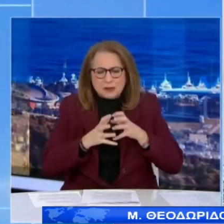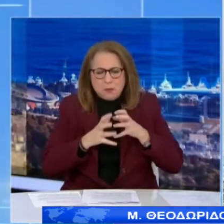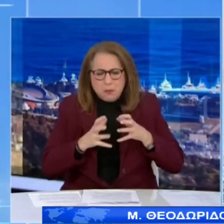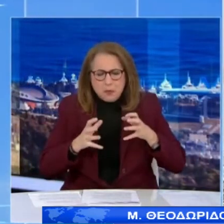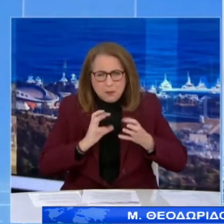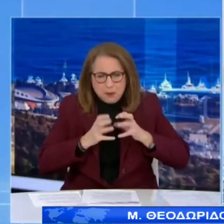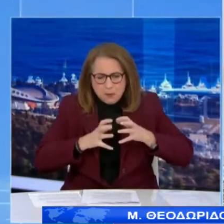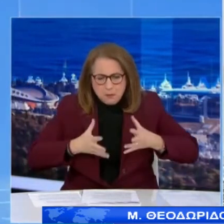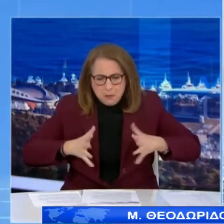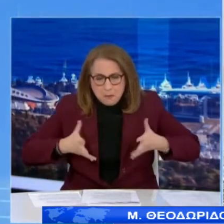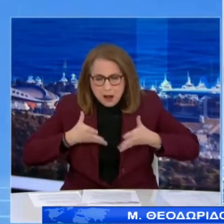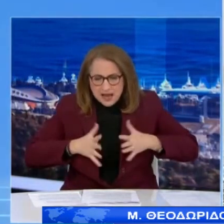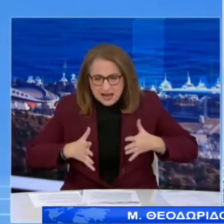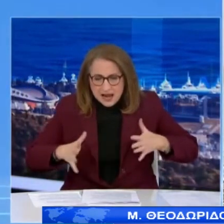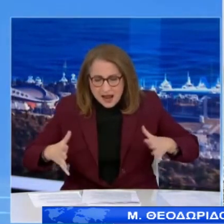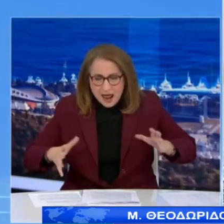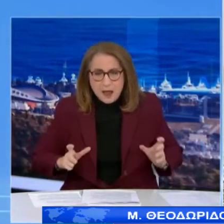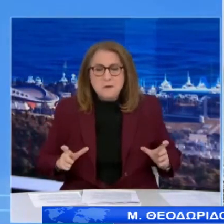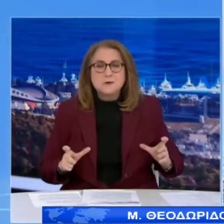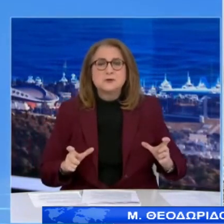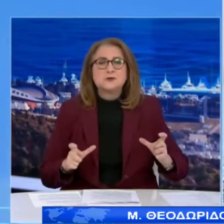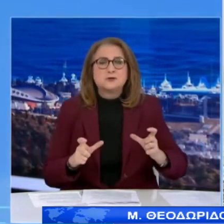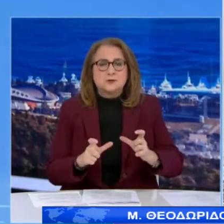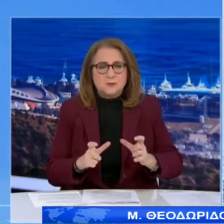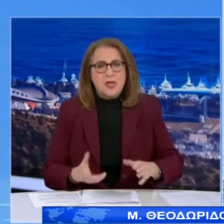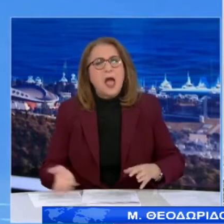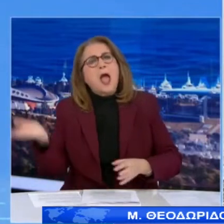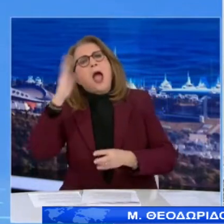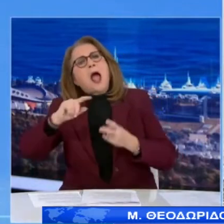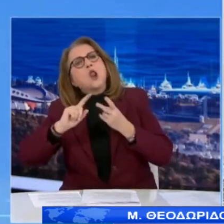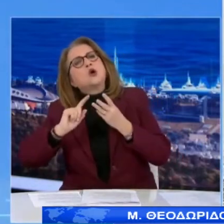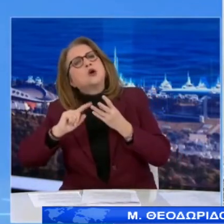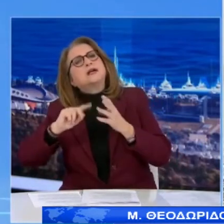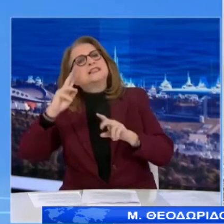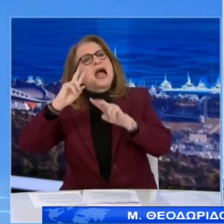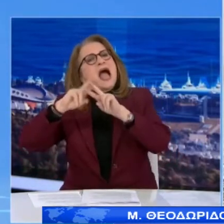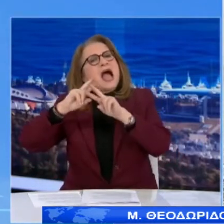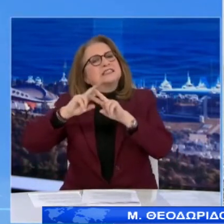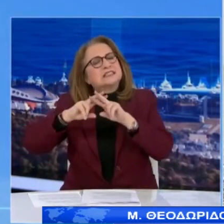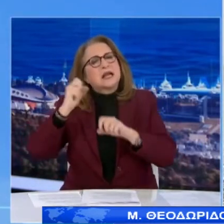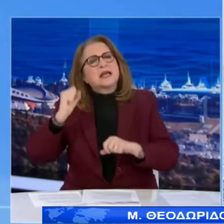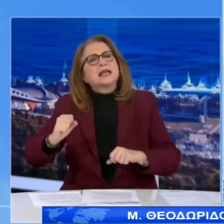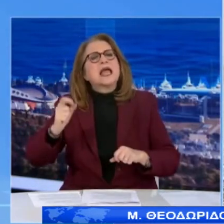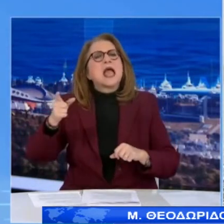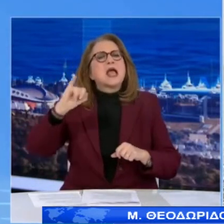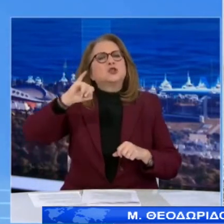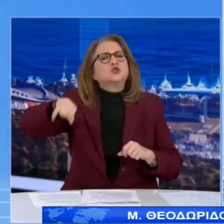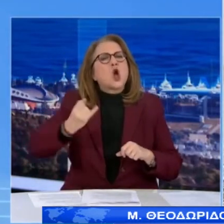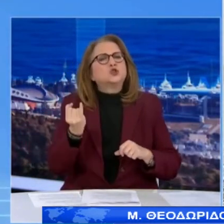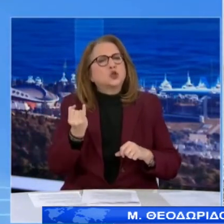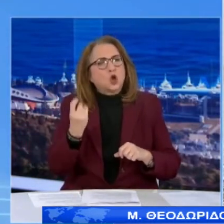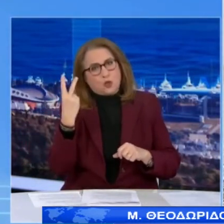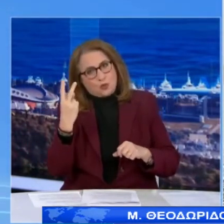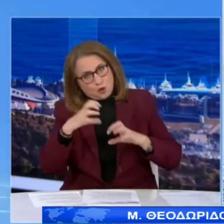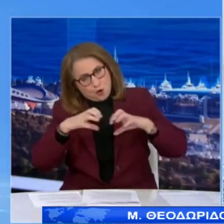AstraZeneca και το Johnson & Johnson, χρησιμοποιείται ένας μη αναπαραγώγημος ιός, όπως είναι ο